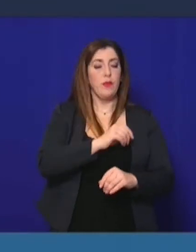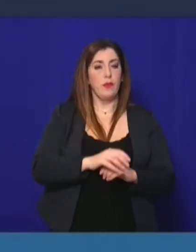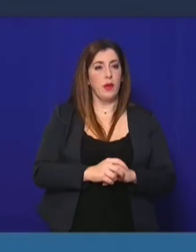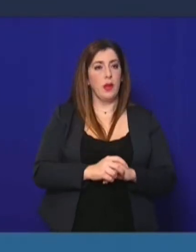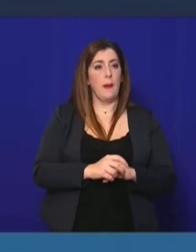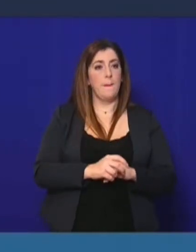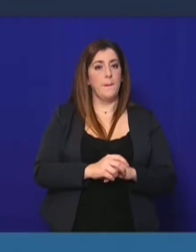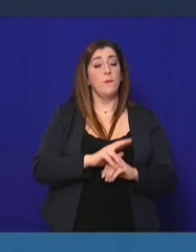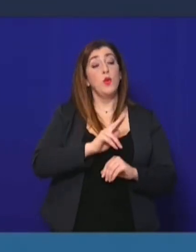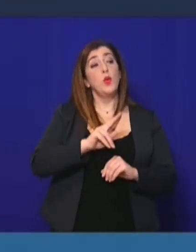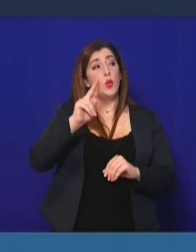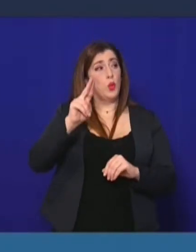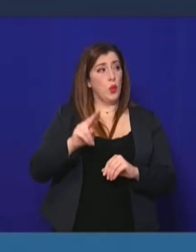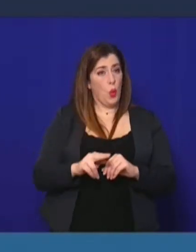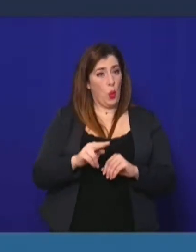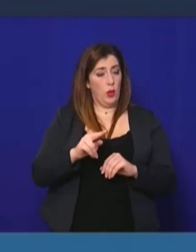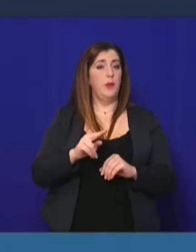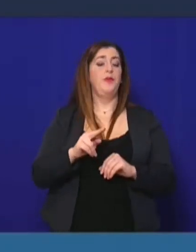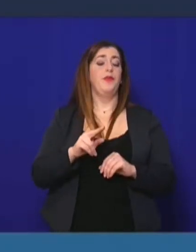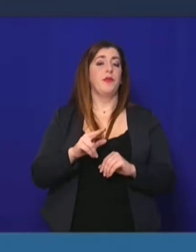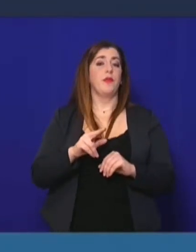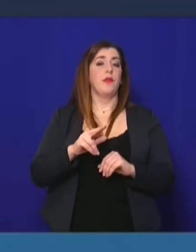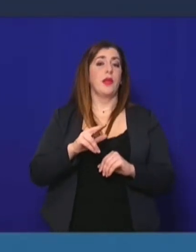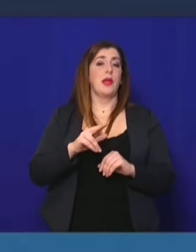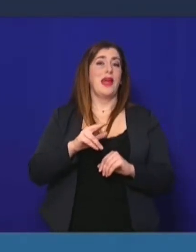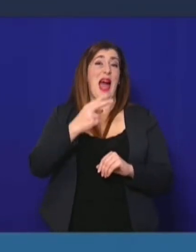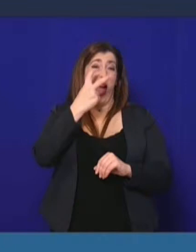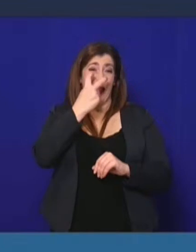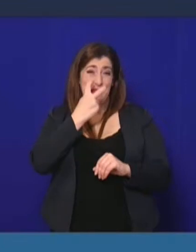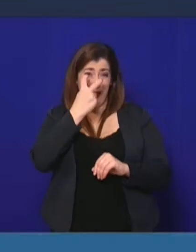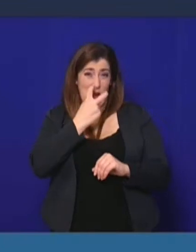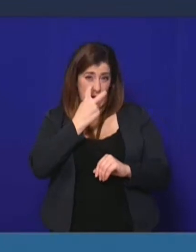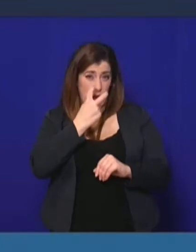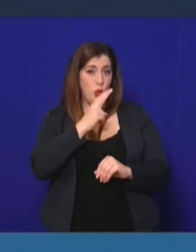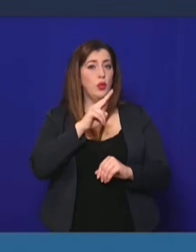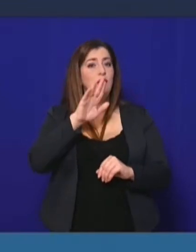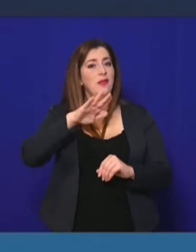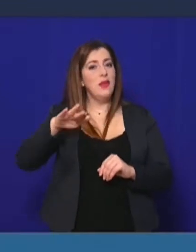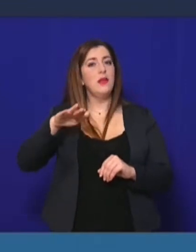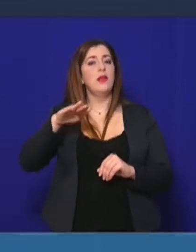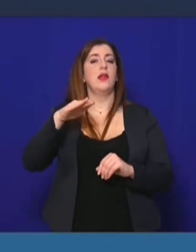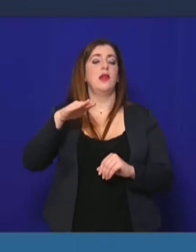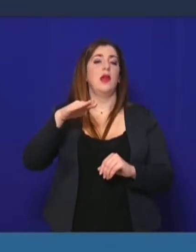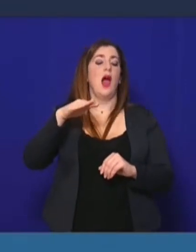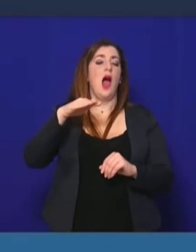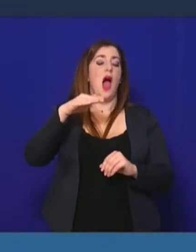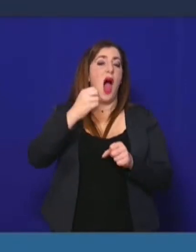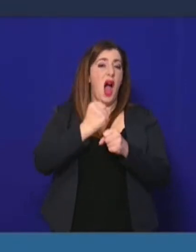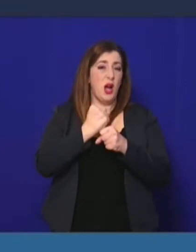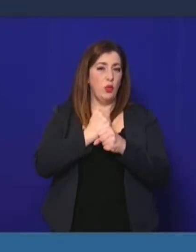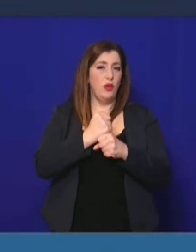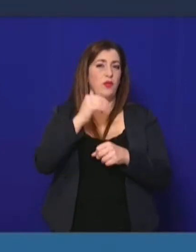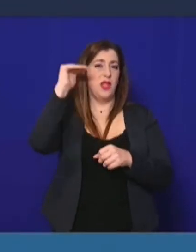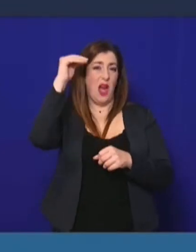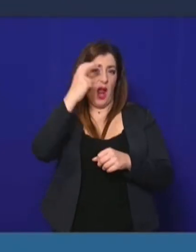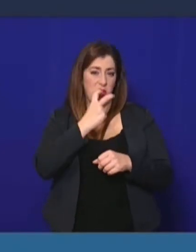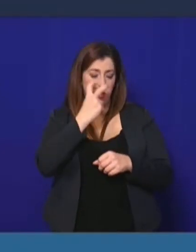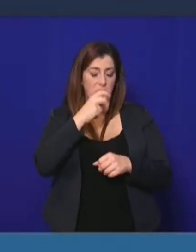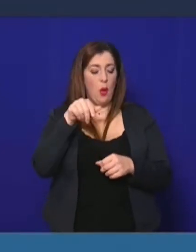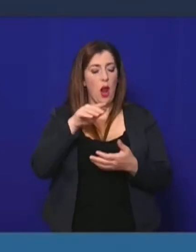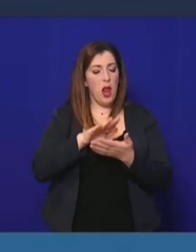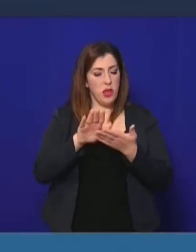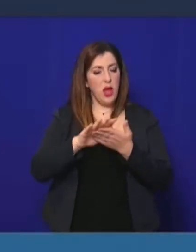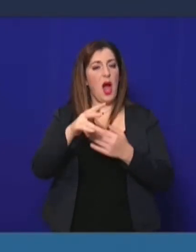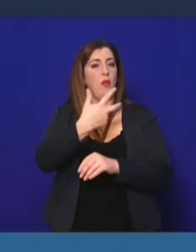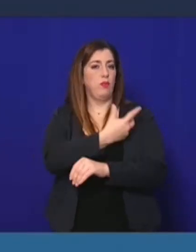dawk l-anzjani u n-nis li jaħdmu fil-old people's homes u targeting ukoll dawk li huma over 85. U